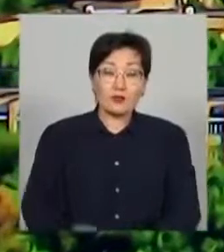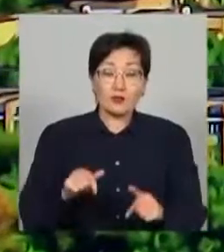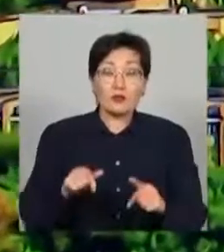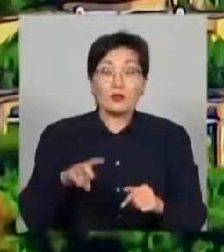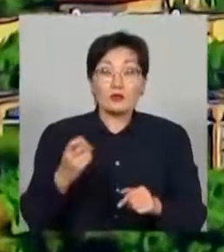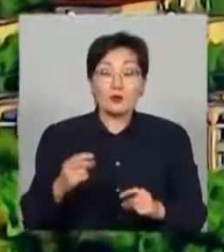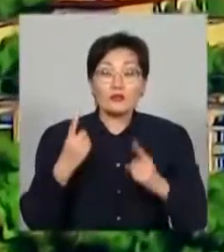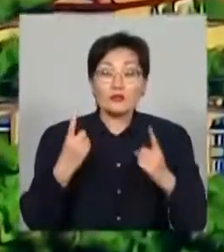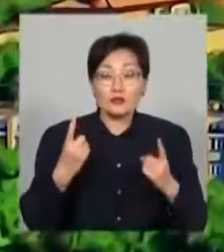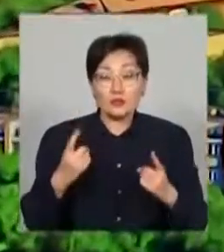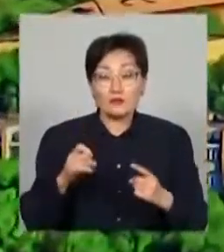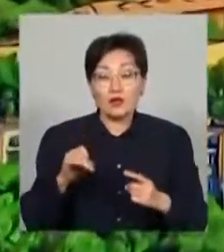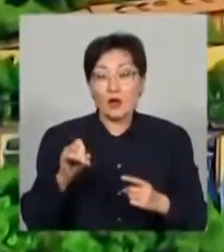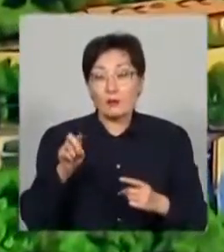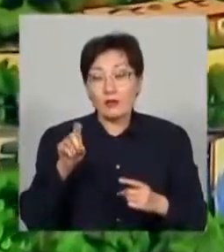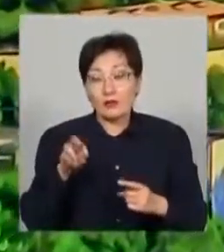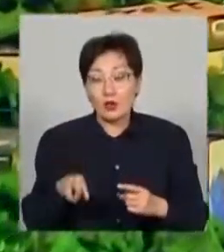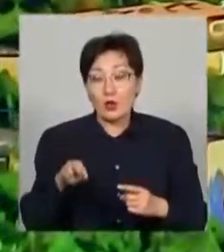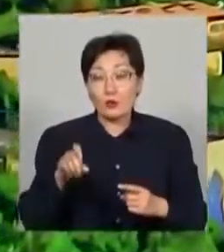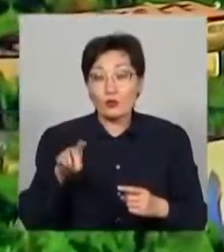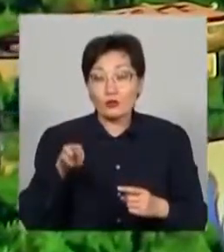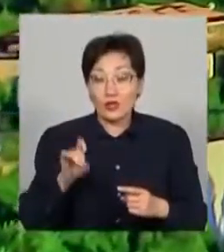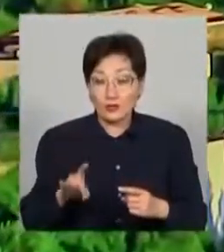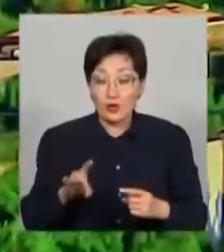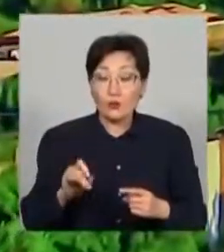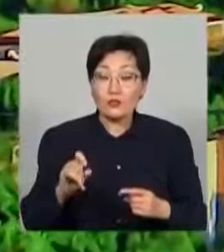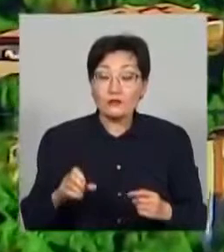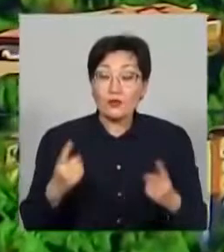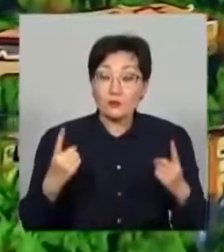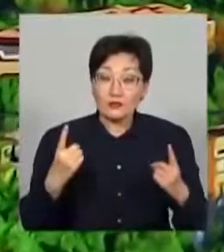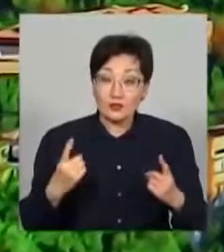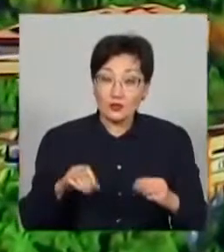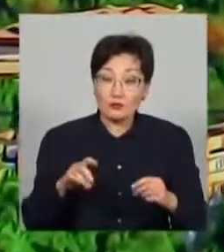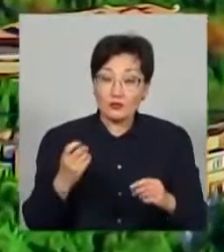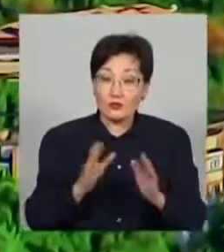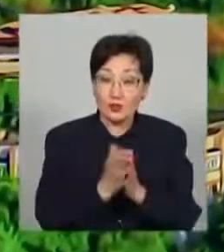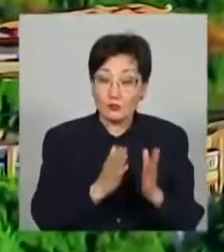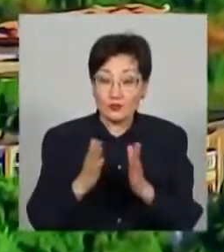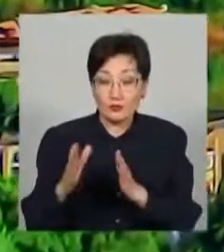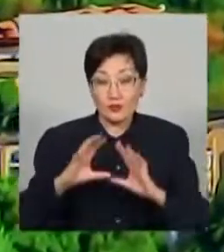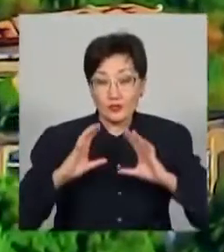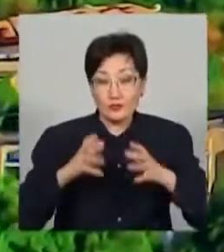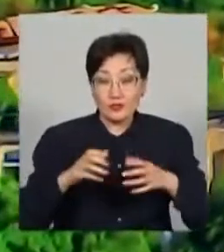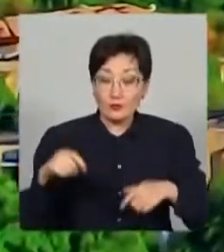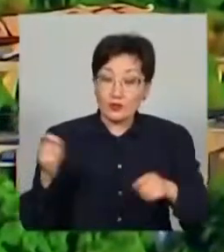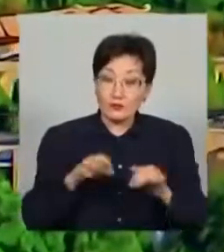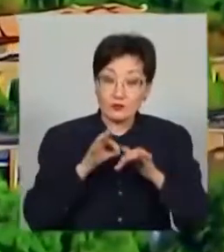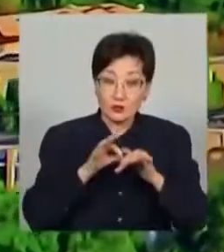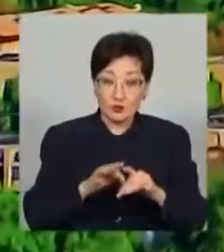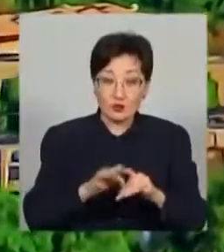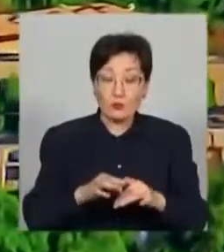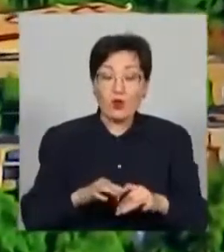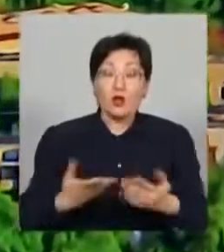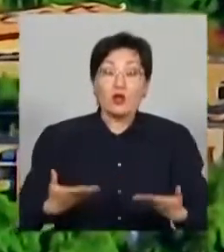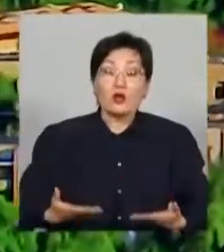Биыл ұлтұлылары Ахмет Байтұрсынұлы мен Мұхтар Әуезовтің мерейтойы. Осыған орай бүгін ұлттық кітапхананың төрінде халықаралық конференция өтті.